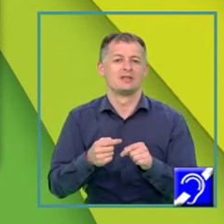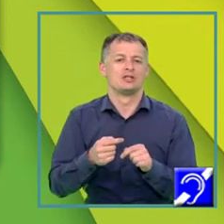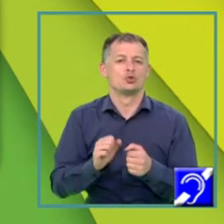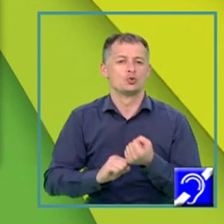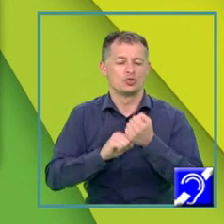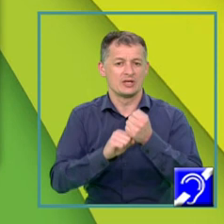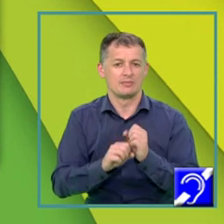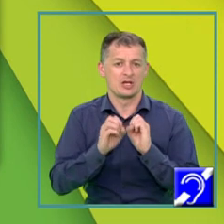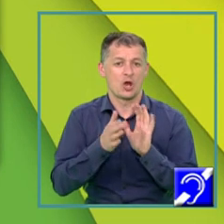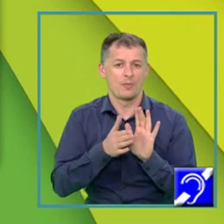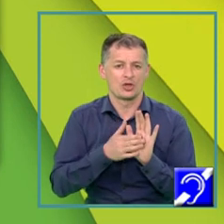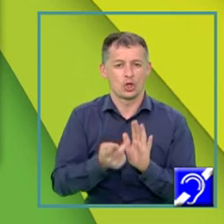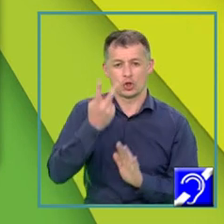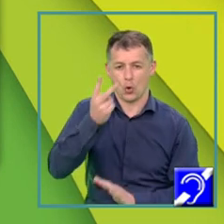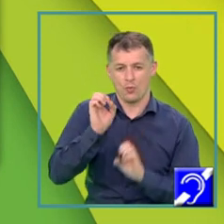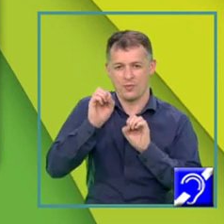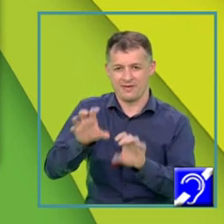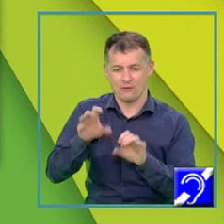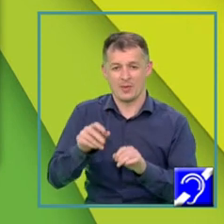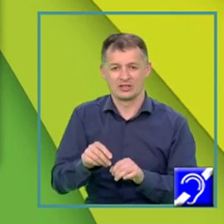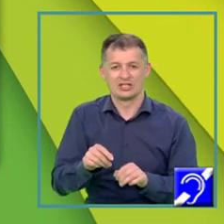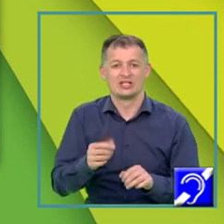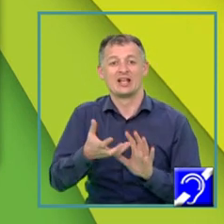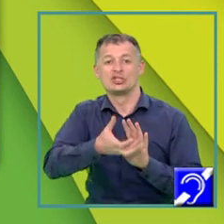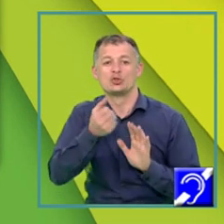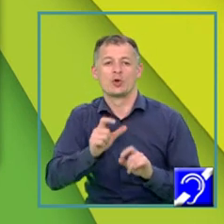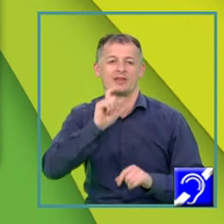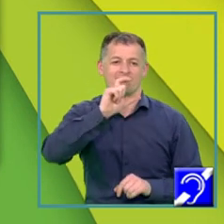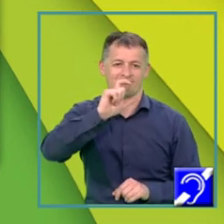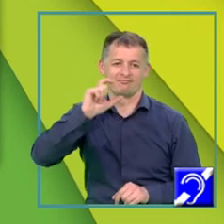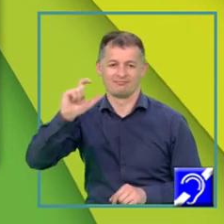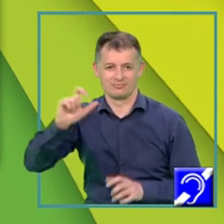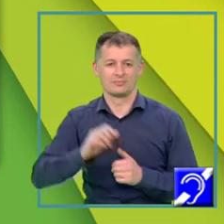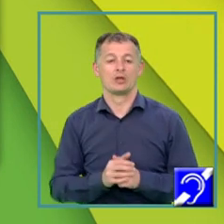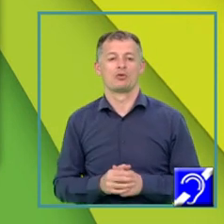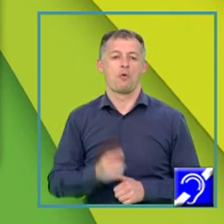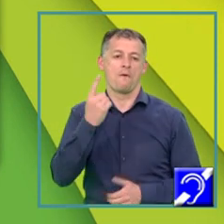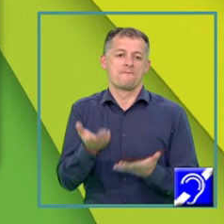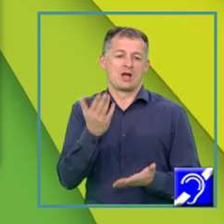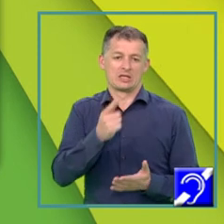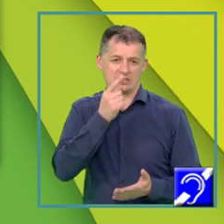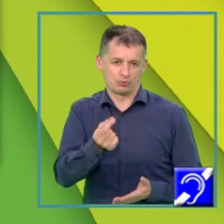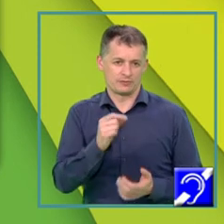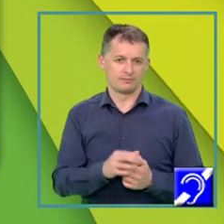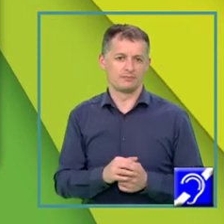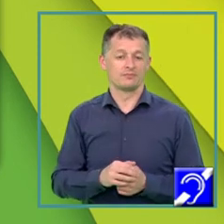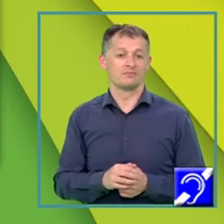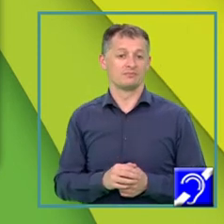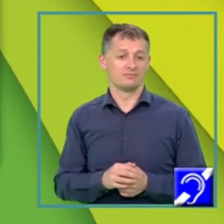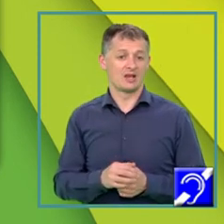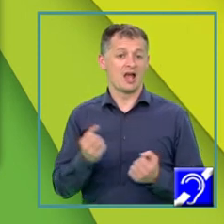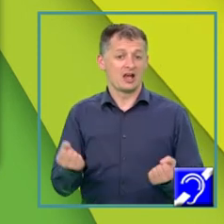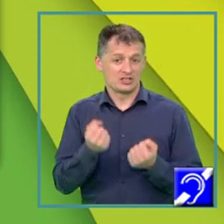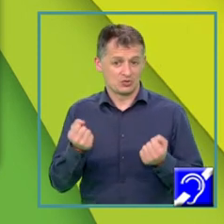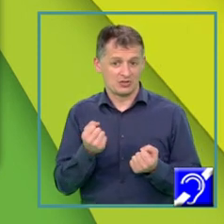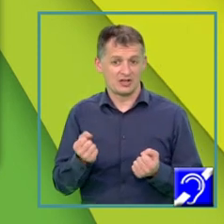susține? Prin două informații, adică prin două citate selectate din sursă. O variantă de răspuns. Potrivit sursei, acțiunile